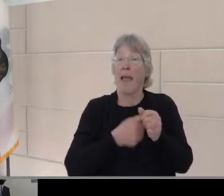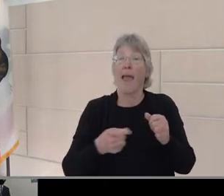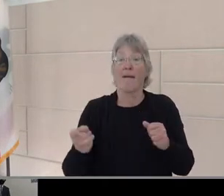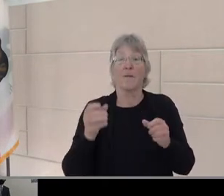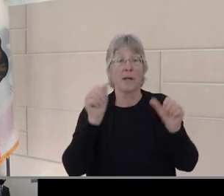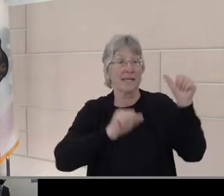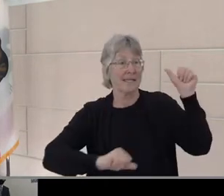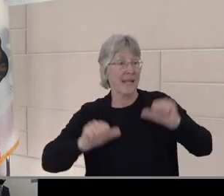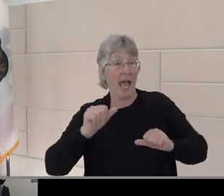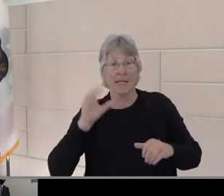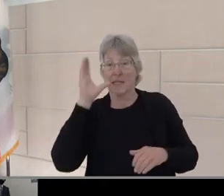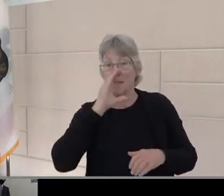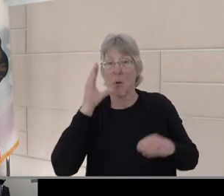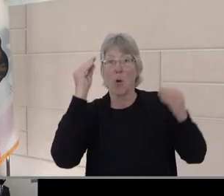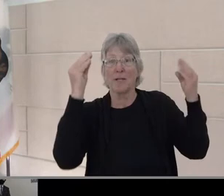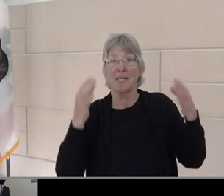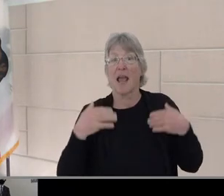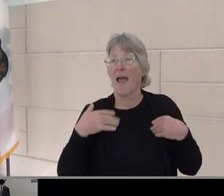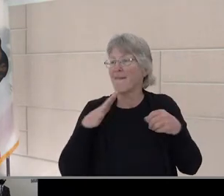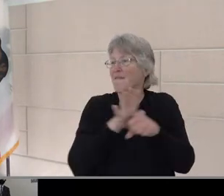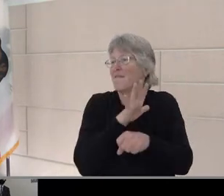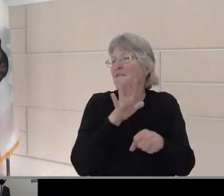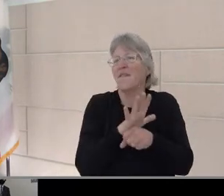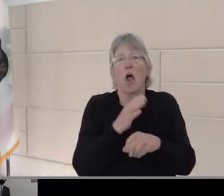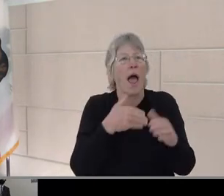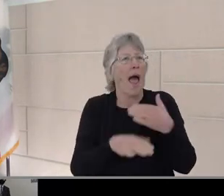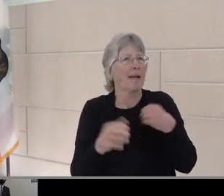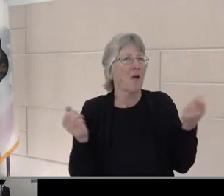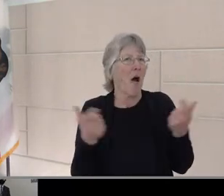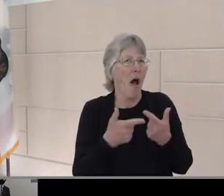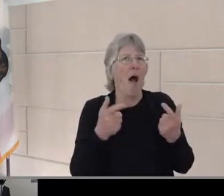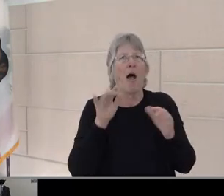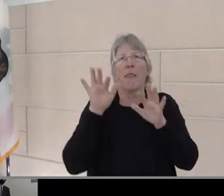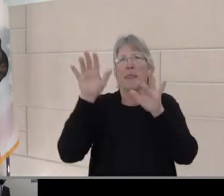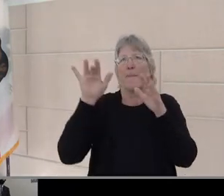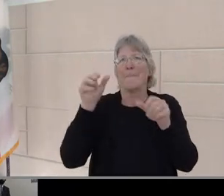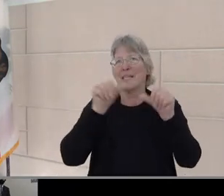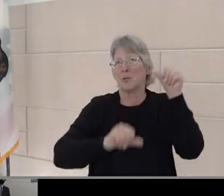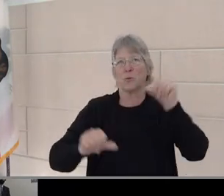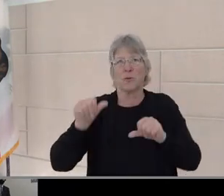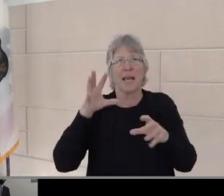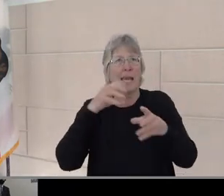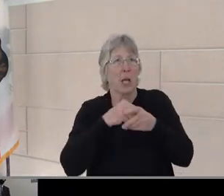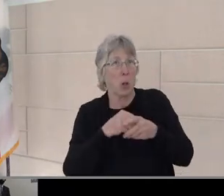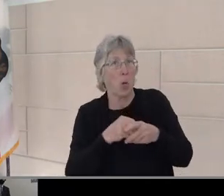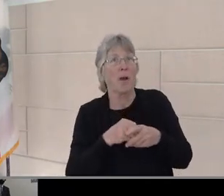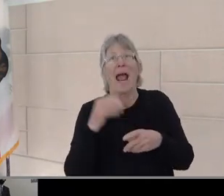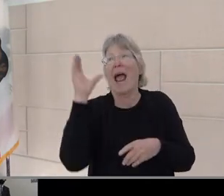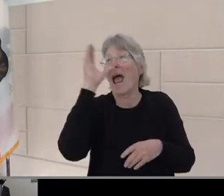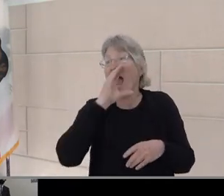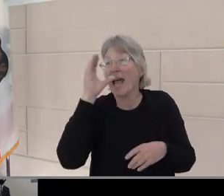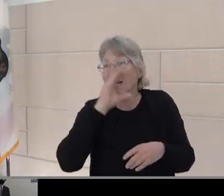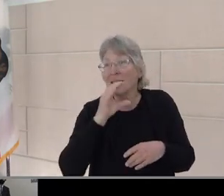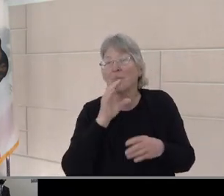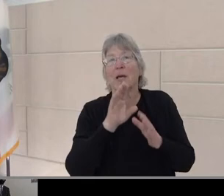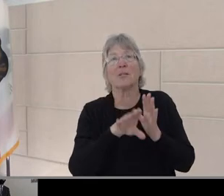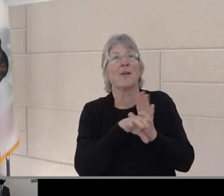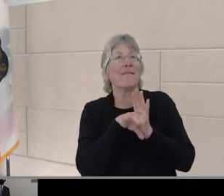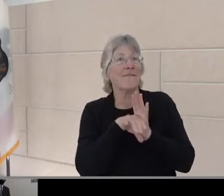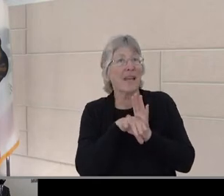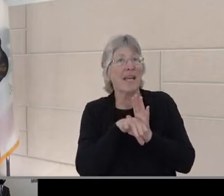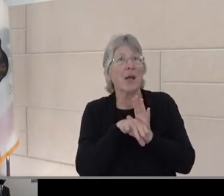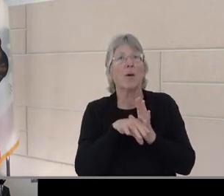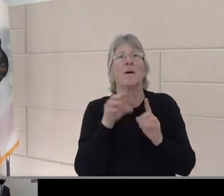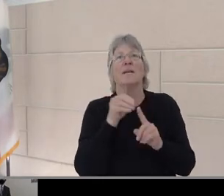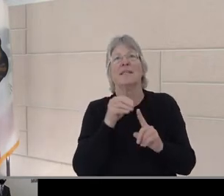គ្រូដែលបង្ហាត់កម្មវិធីវិទ្យាសាស្ត្រនឹងមានធនធានផ្សេងផ្សេងដើម្បីបង្ហាត់សិស្សដូចជា